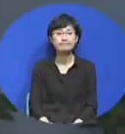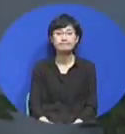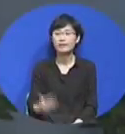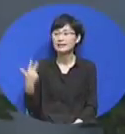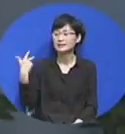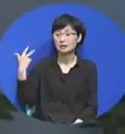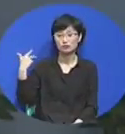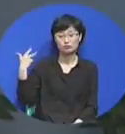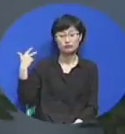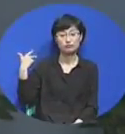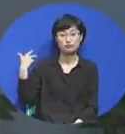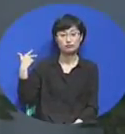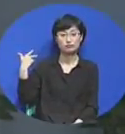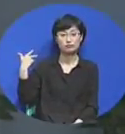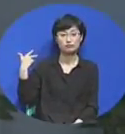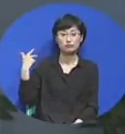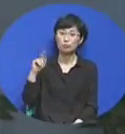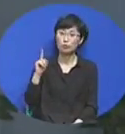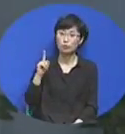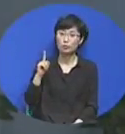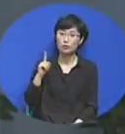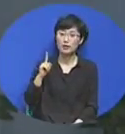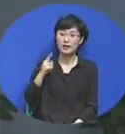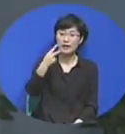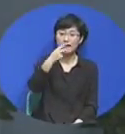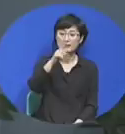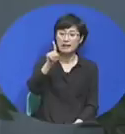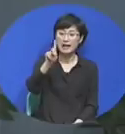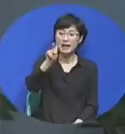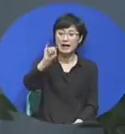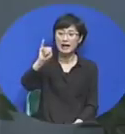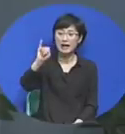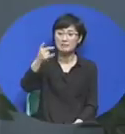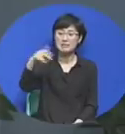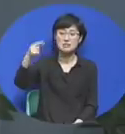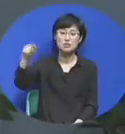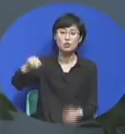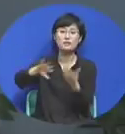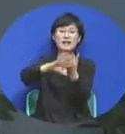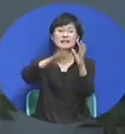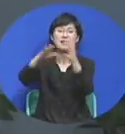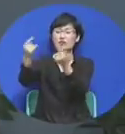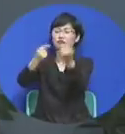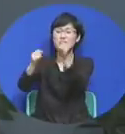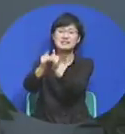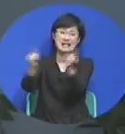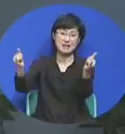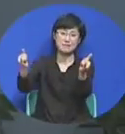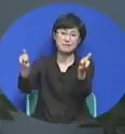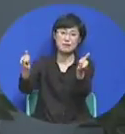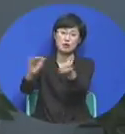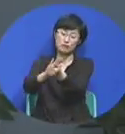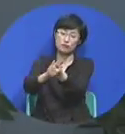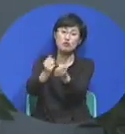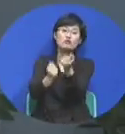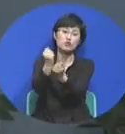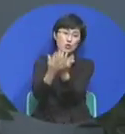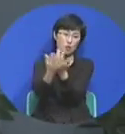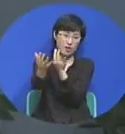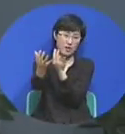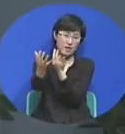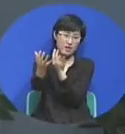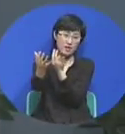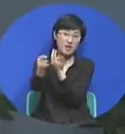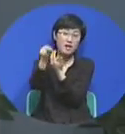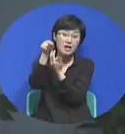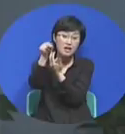지난 주간에는 우리 다민족 수련회였습니다. This past week we had our multi-ethnic retreat. 그 축복을 어느